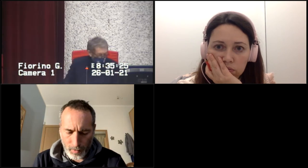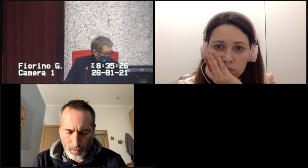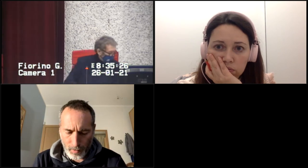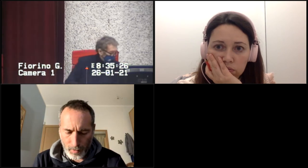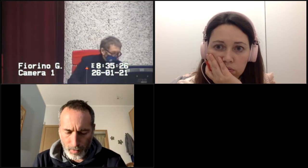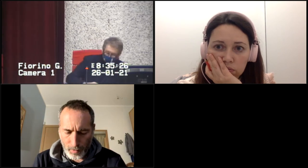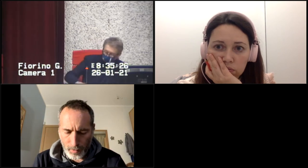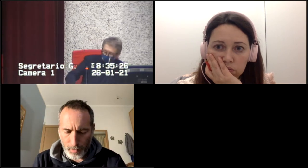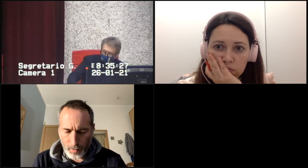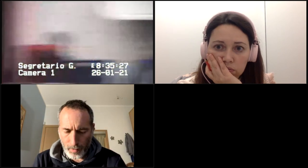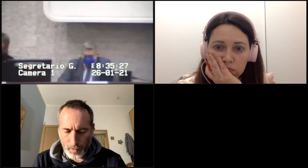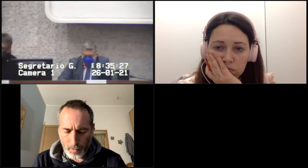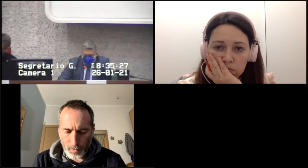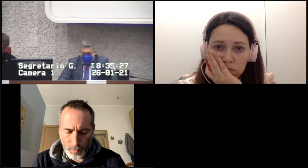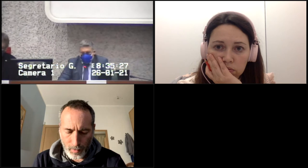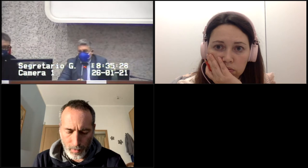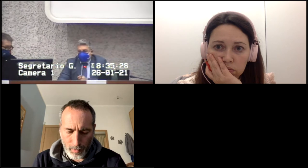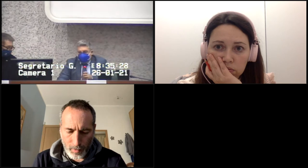Segretario.